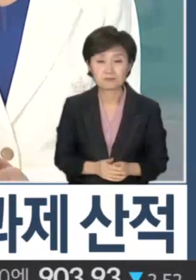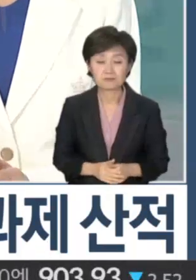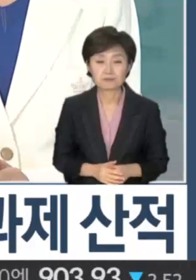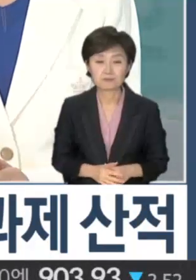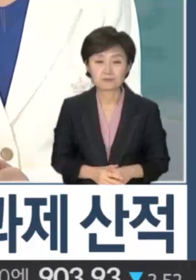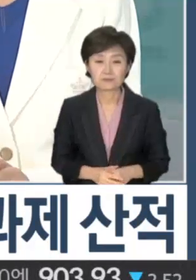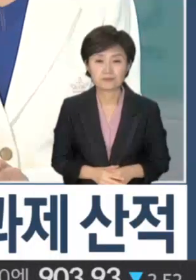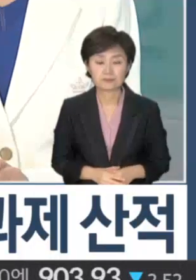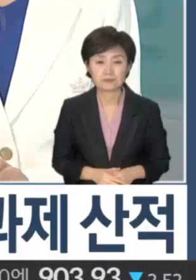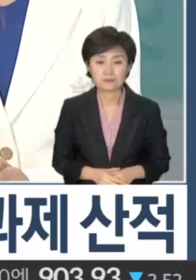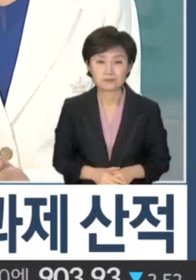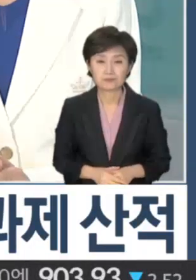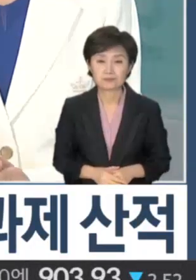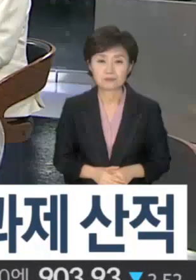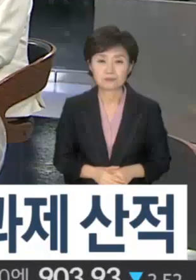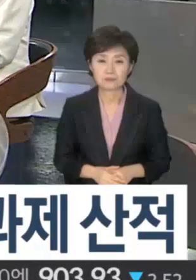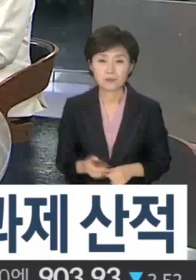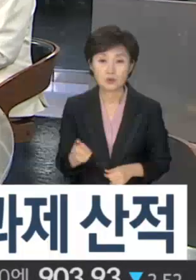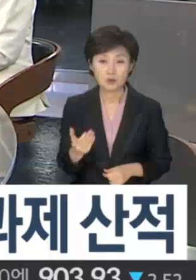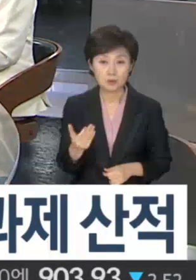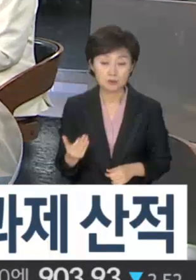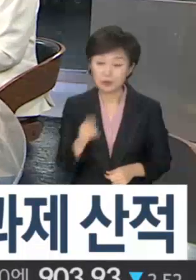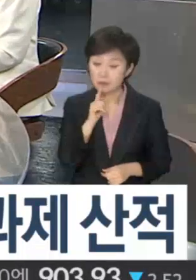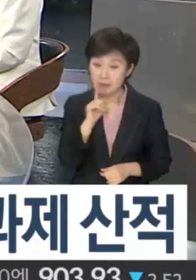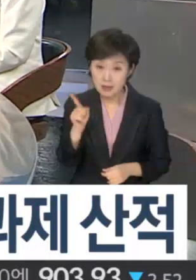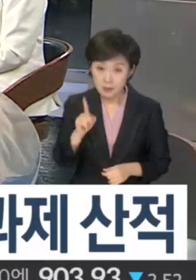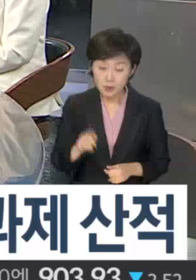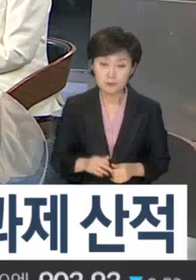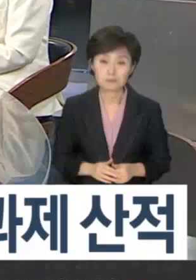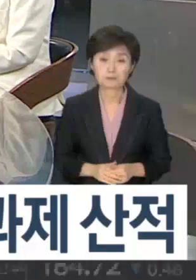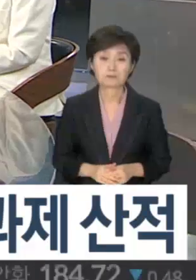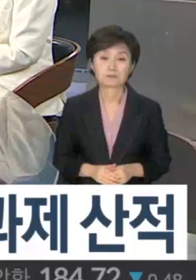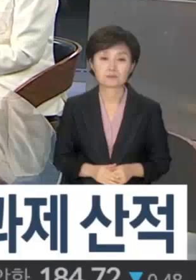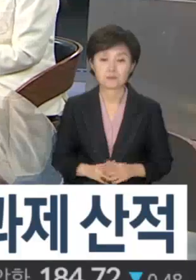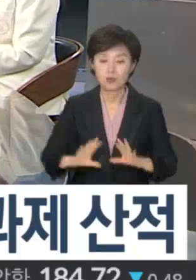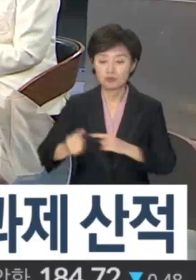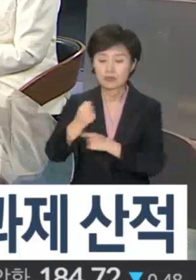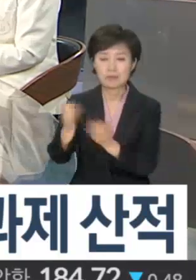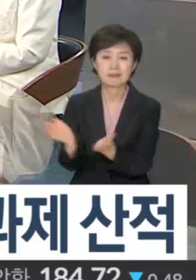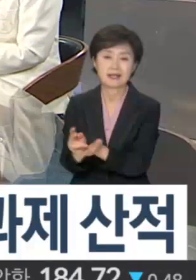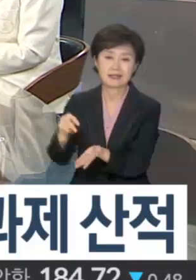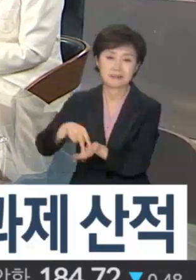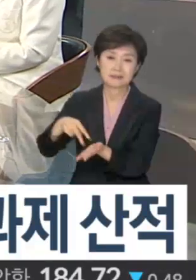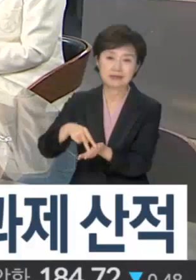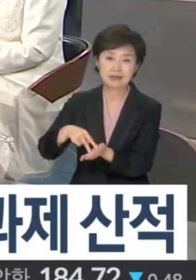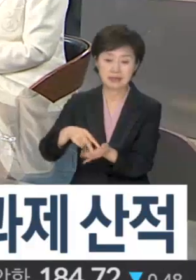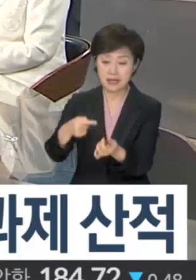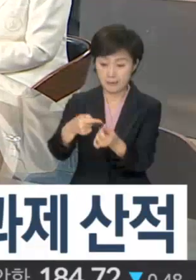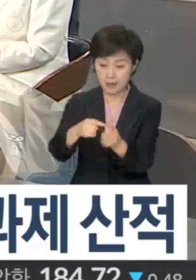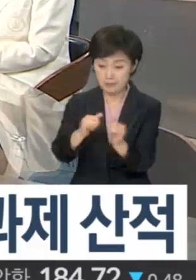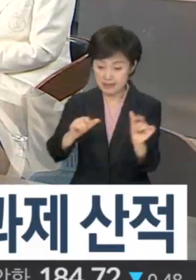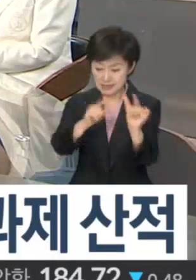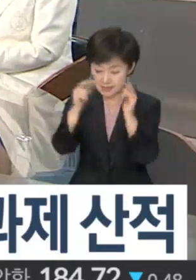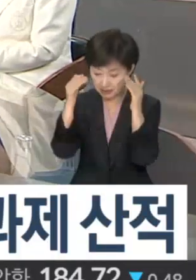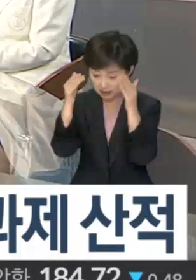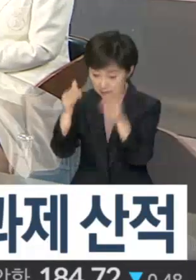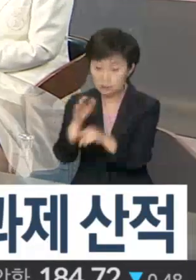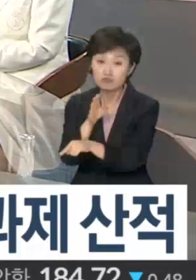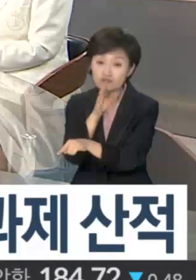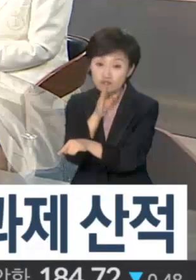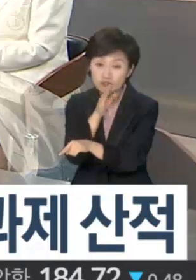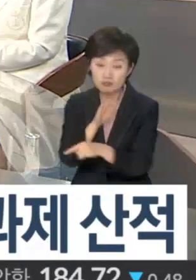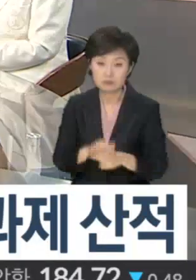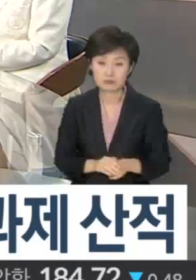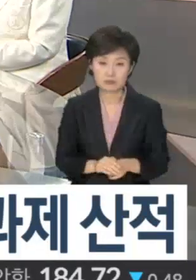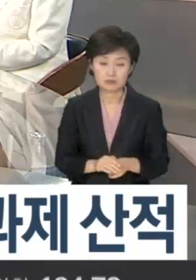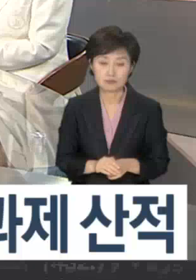네. 아까 구청장께도 드렸던 질문입니다만 국민의힘도 민생에 집중하겠다는 상황 앞서 짚어봤었고 조금